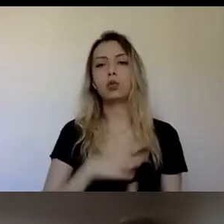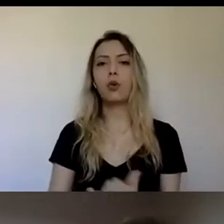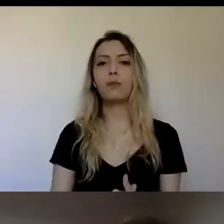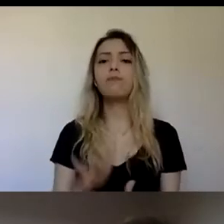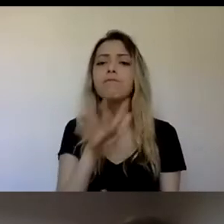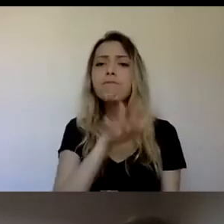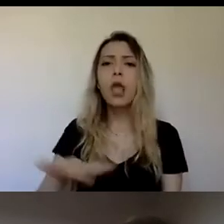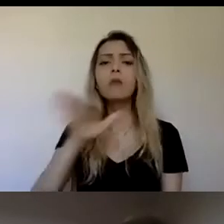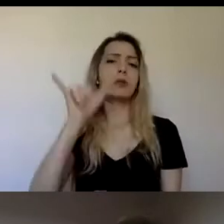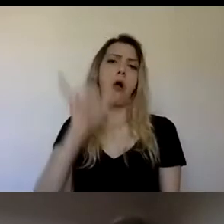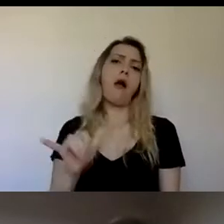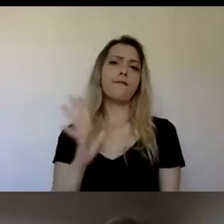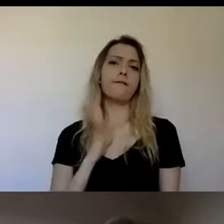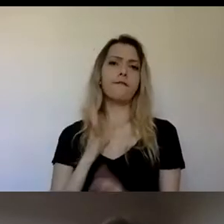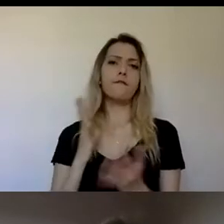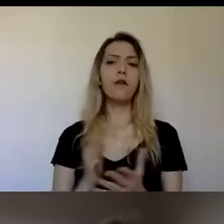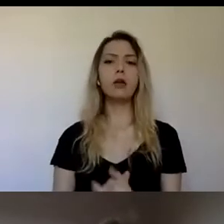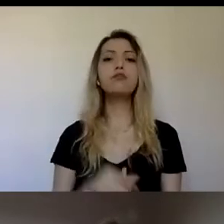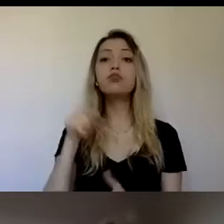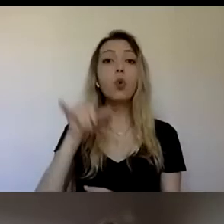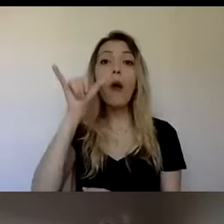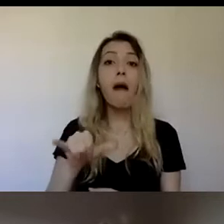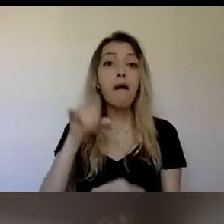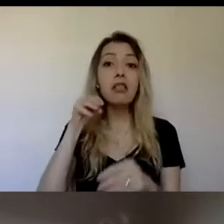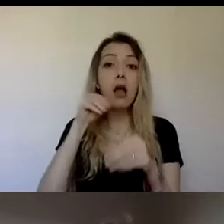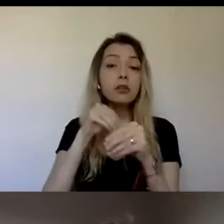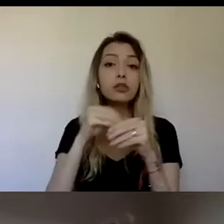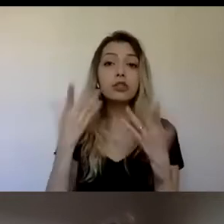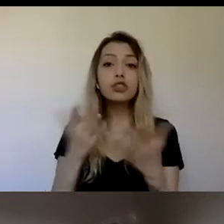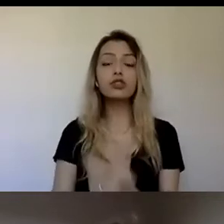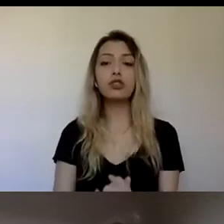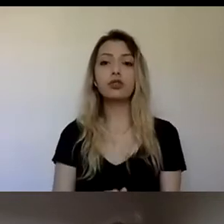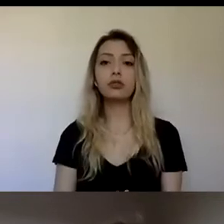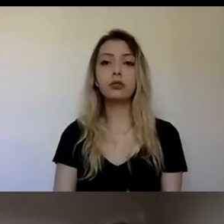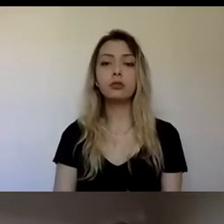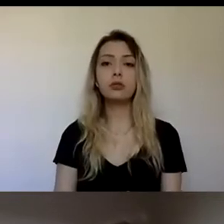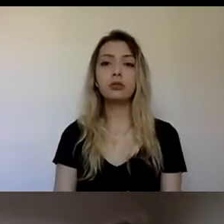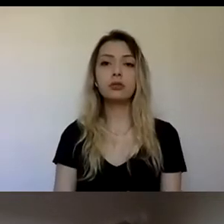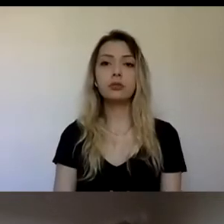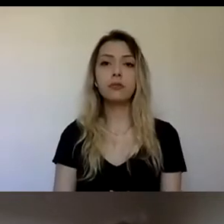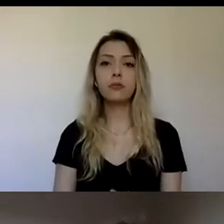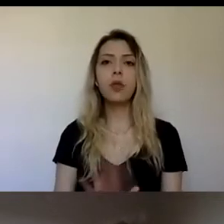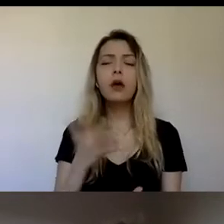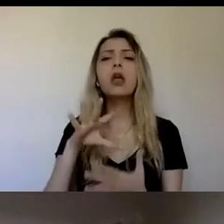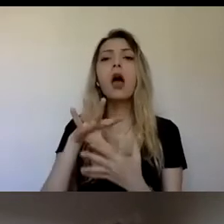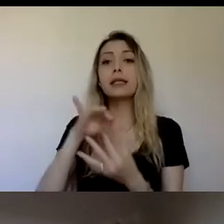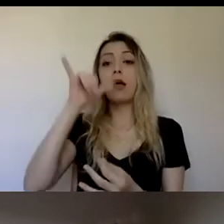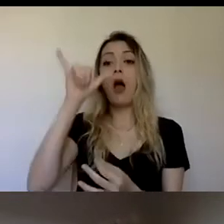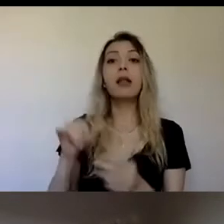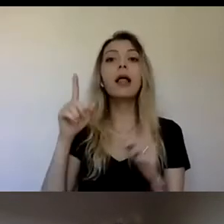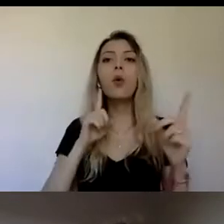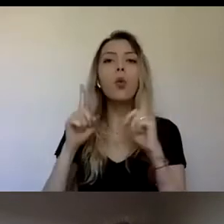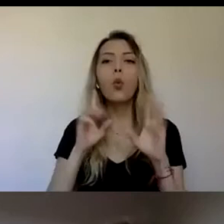Hepimizin hakları var ve bu haklar çerçevesinde aslında bu insan hakları hukuku bize